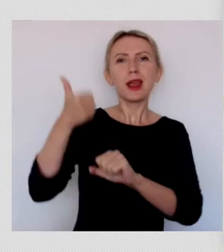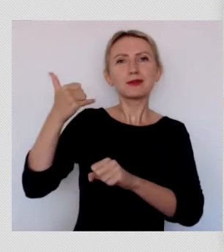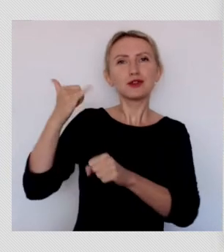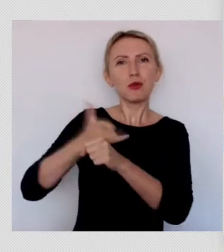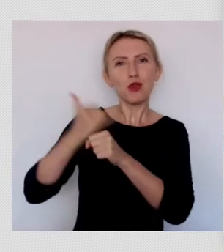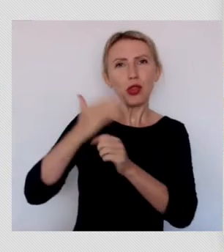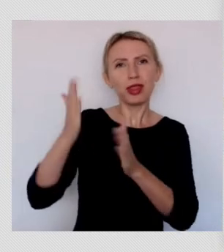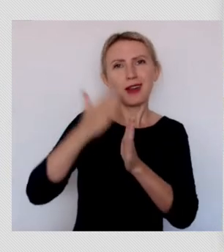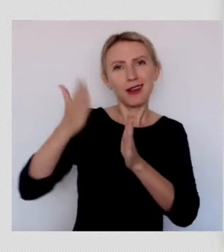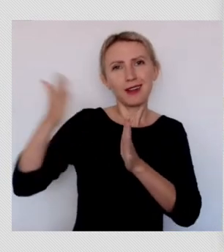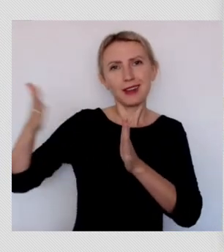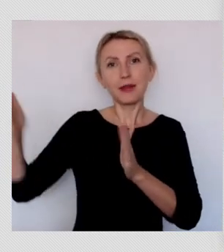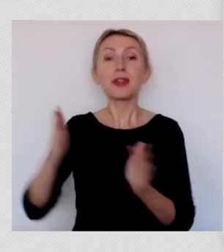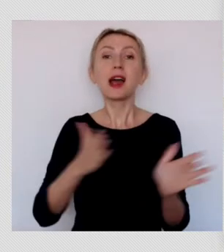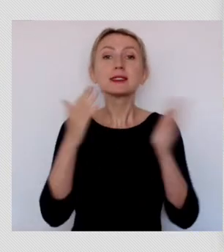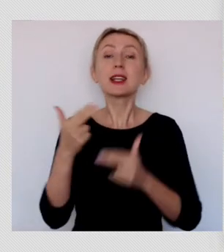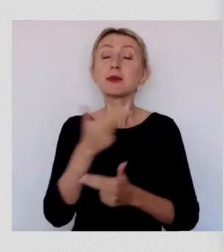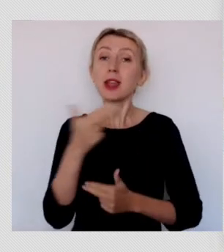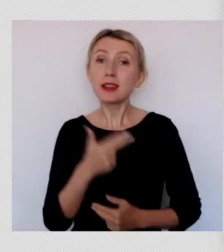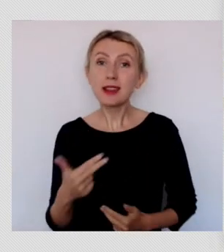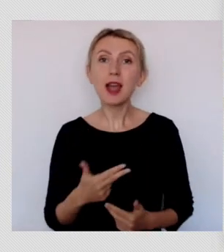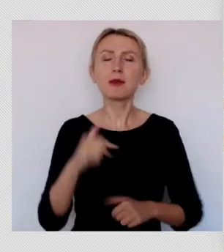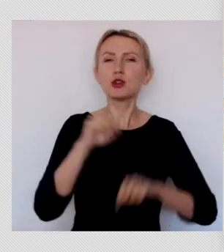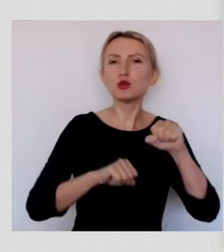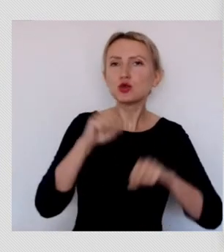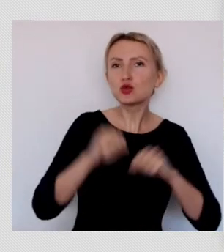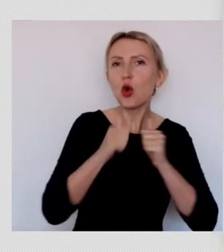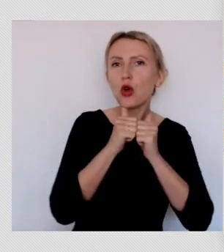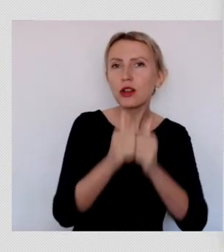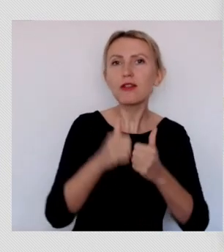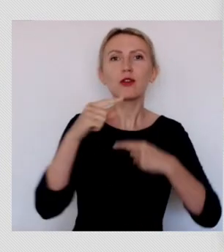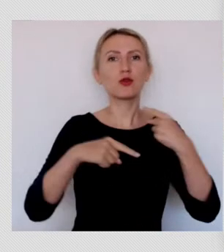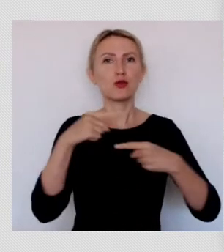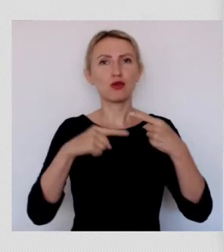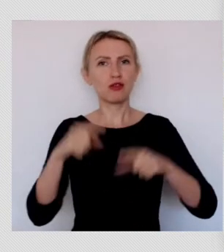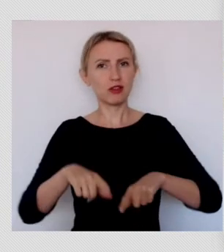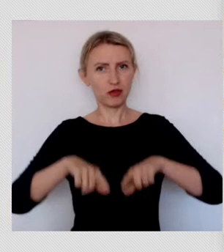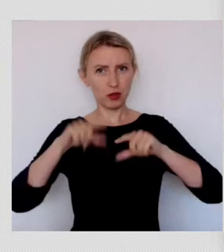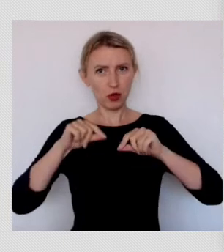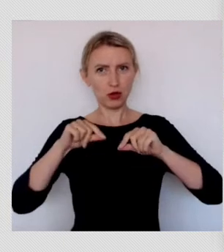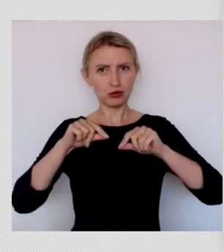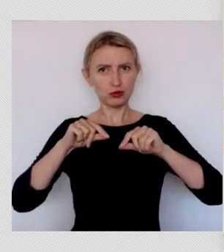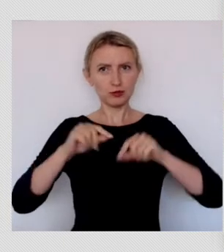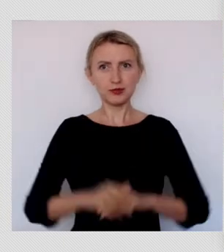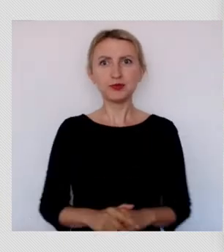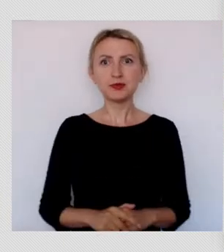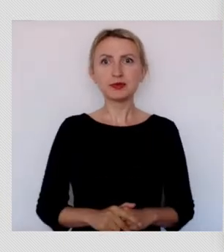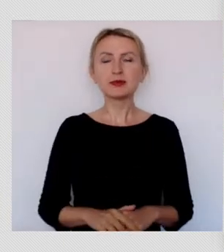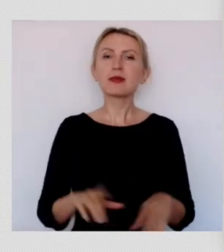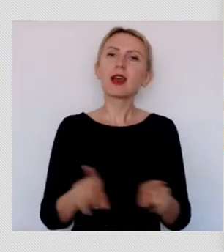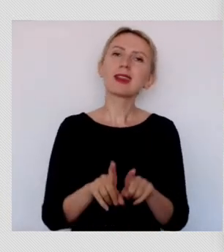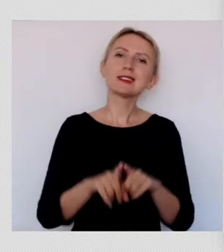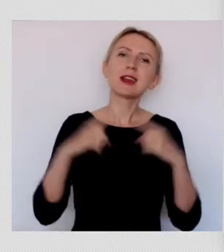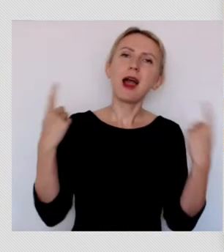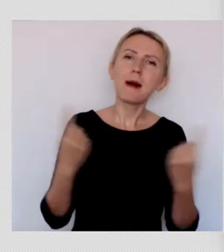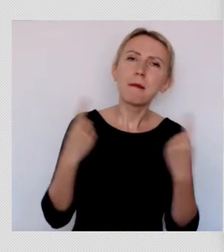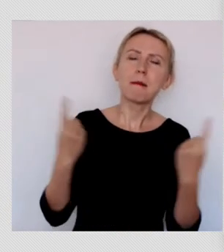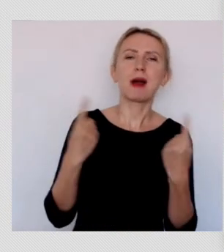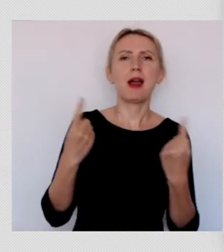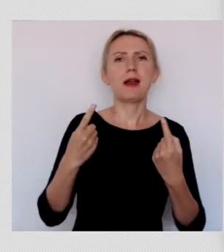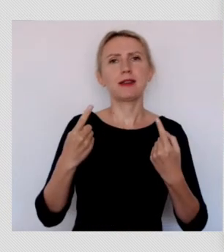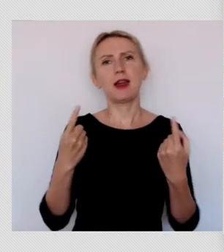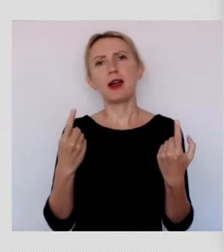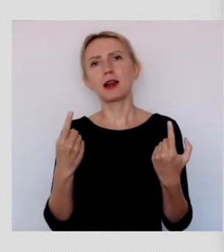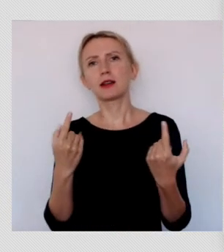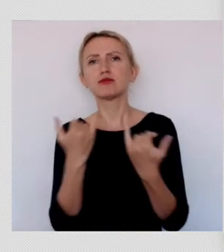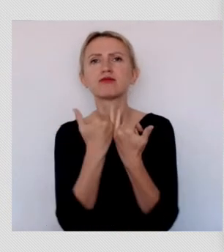kolejne tematy i o roli sądów w procesie wyborczym i też o kampaniach, o mediach.